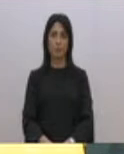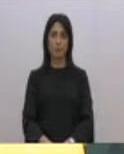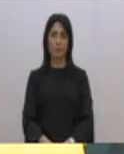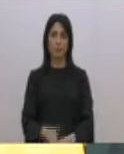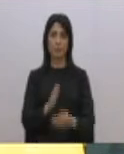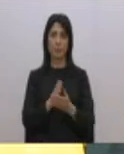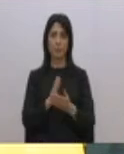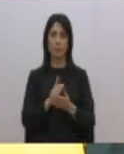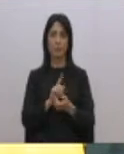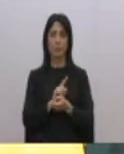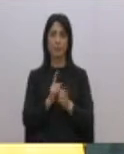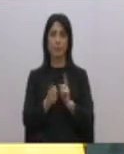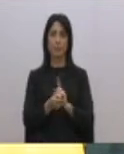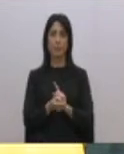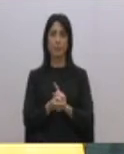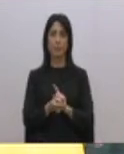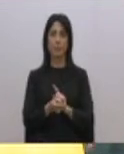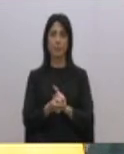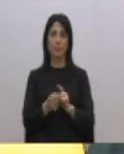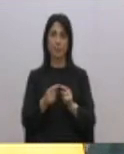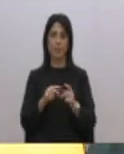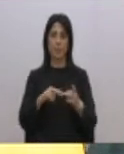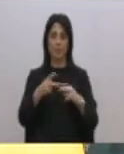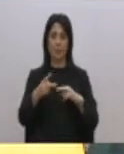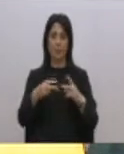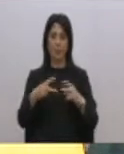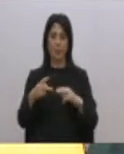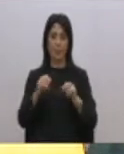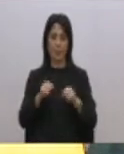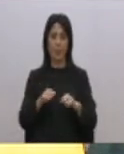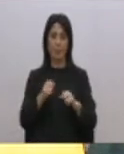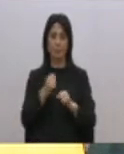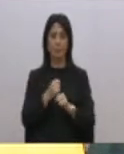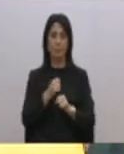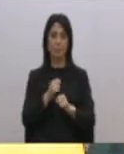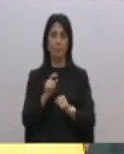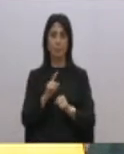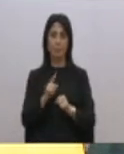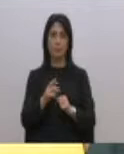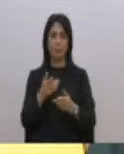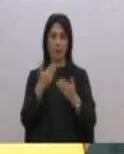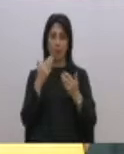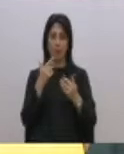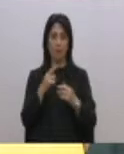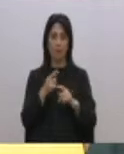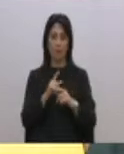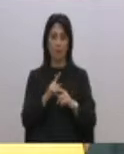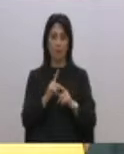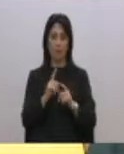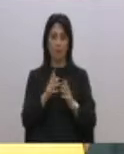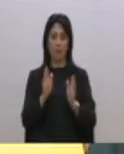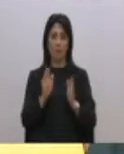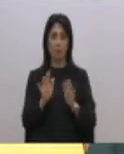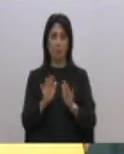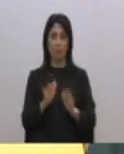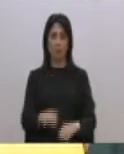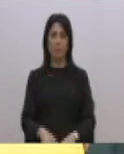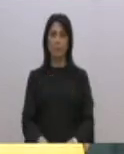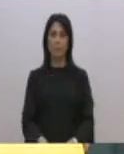არსებობს და პირიქით აი ეს კონვერტაციის შესაძლებლობები მე მგონი გაამარტივებს კიდე უფრო მეტად ამ პროცესს.